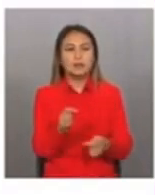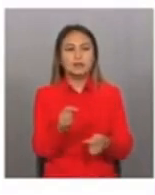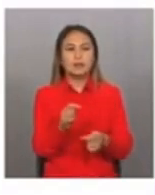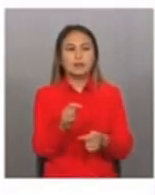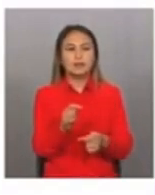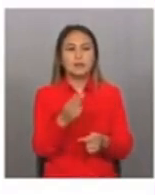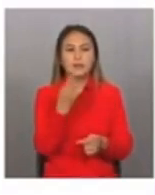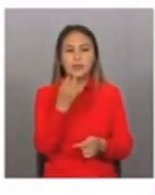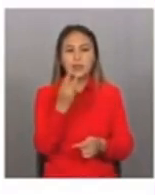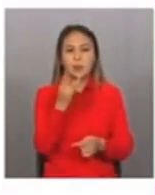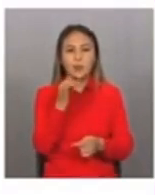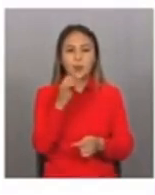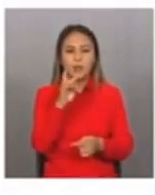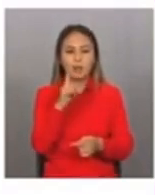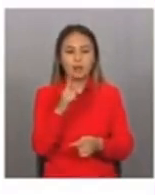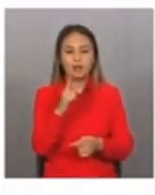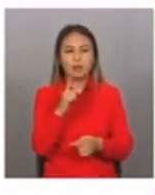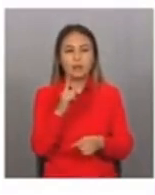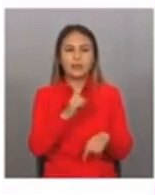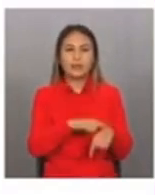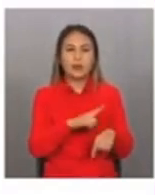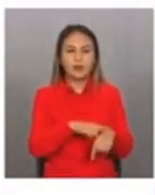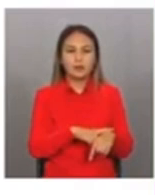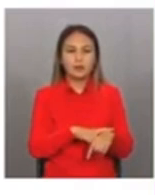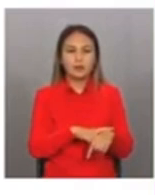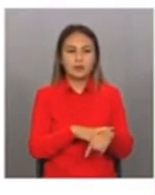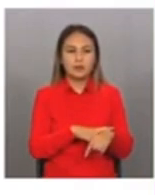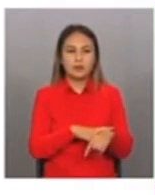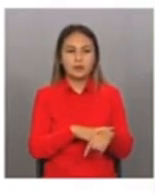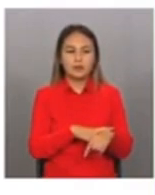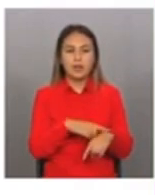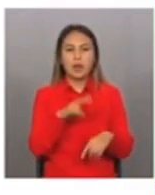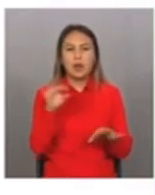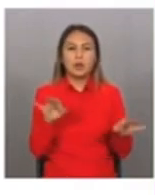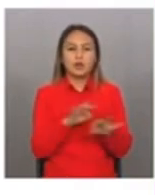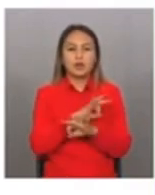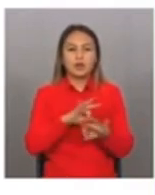сыйлық, циркуль, сағат, концерт,